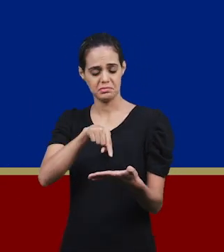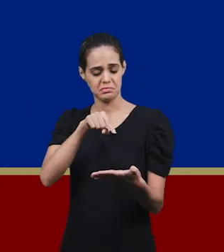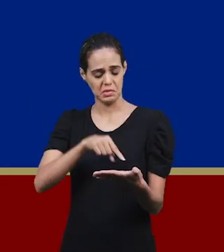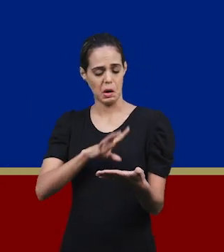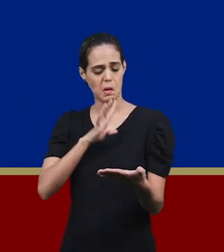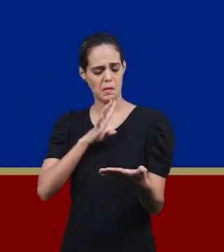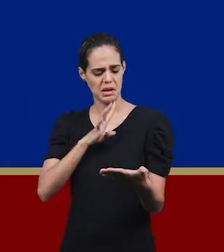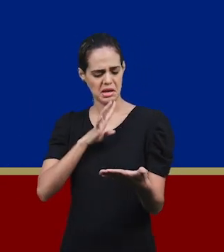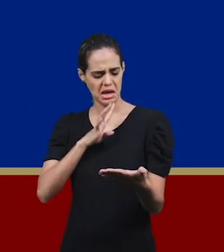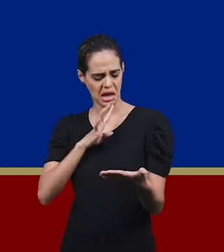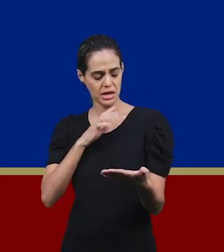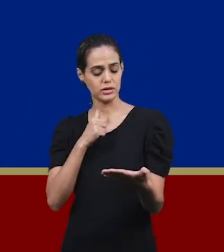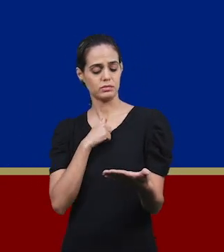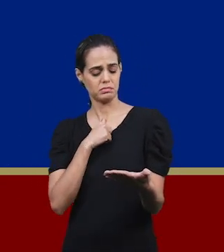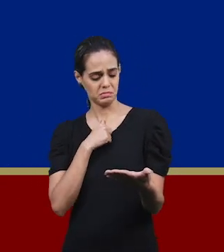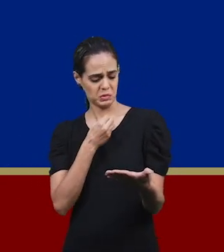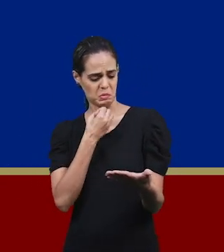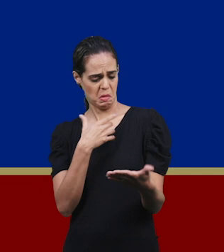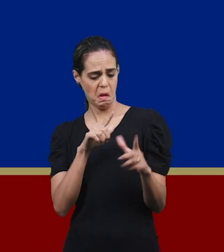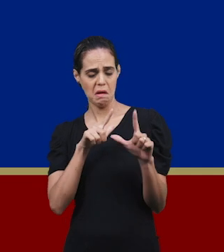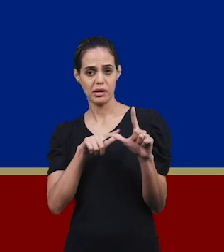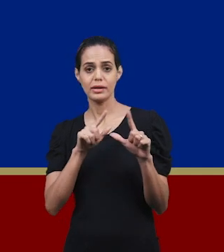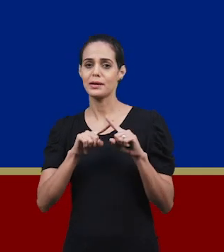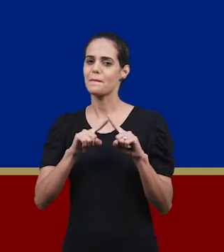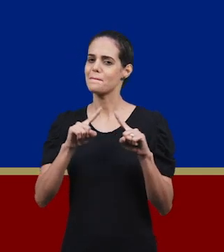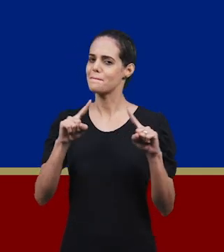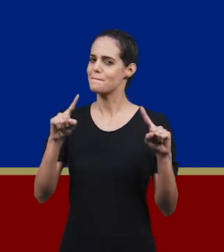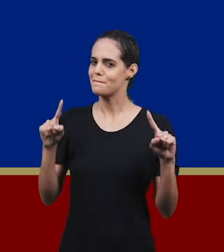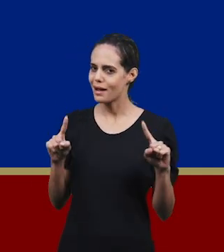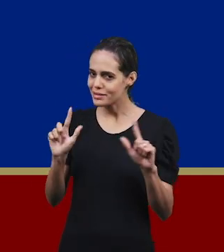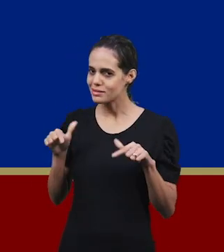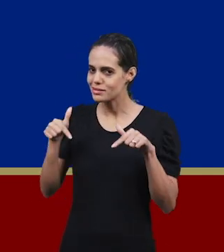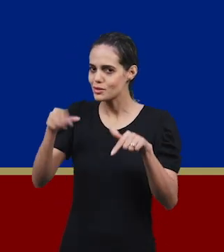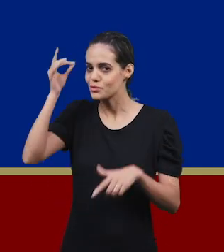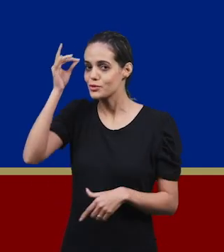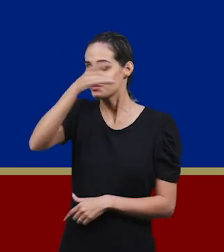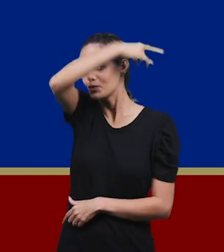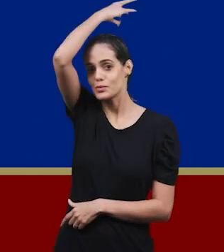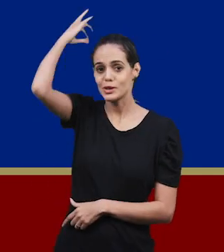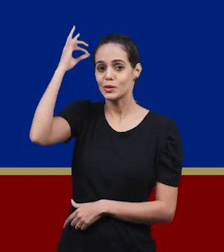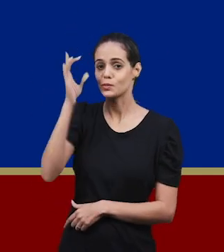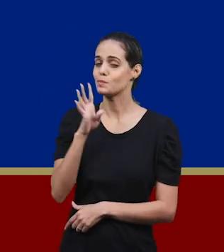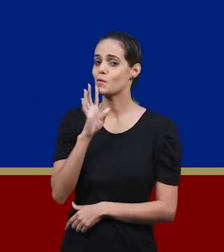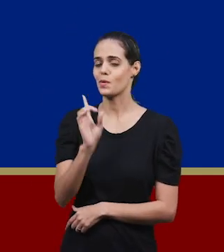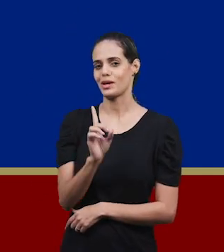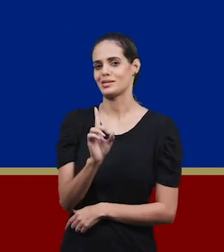la lettre. Mais il y a eu une action du Saint-Esprit dans la vie de